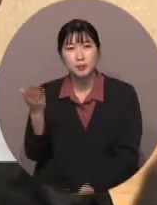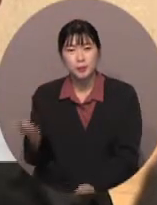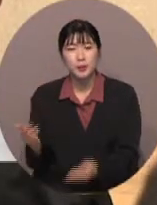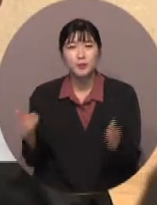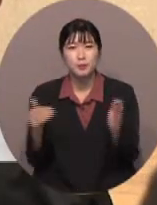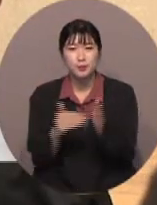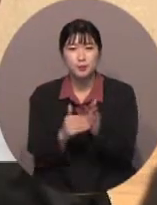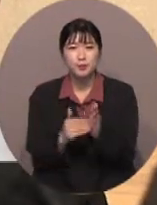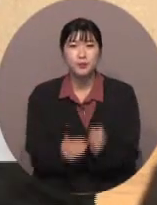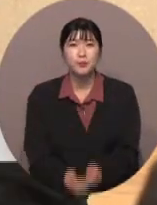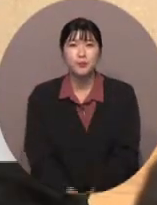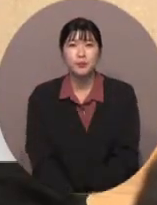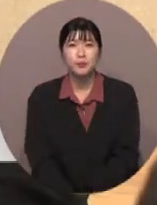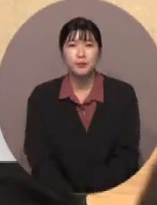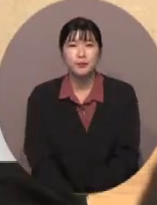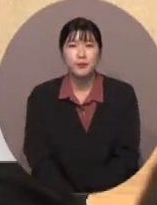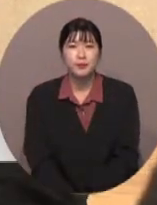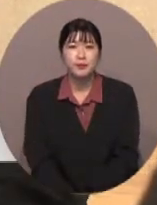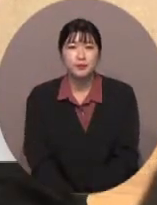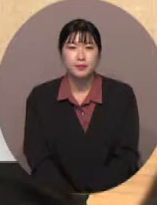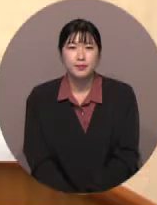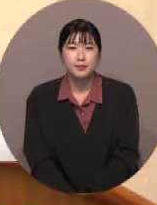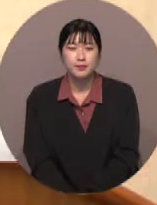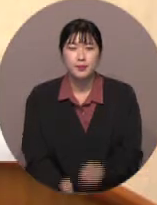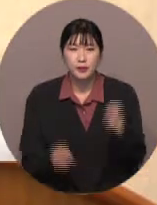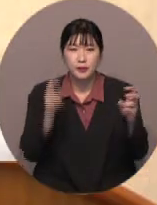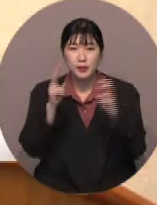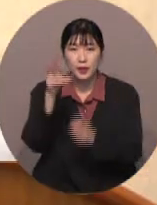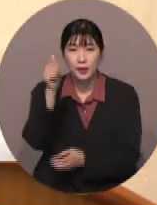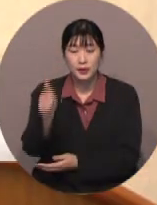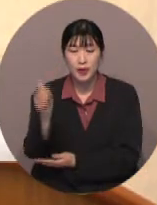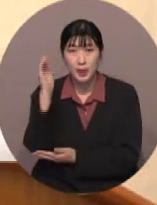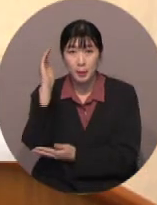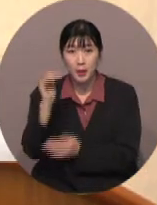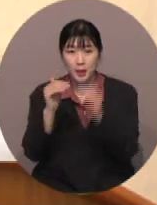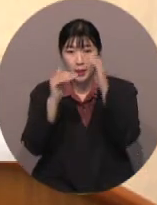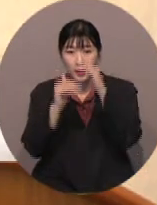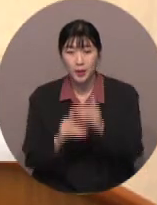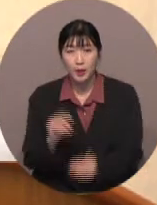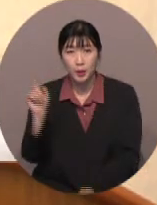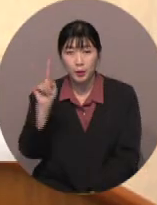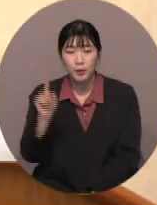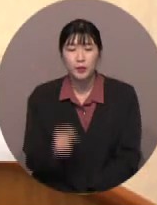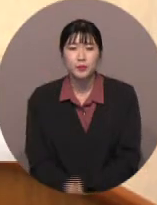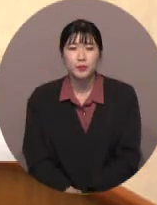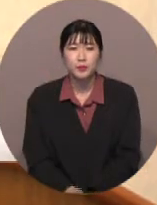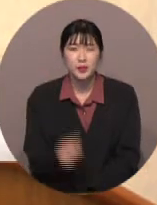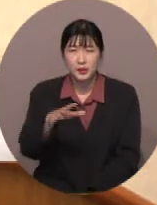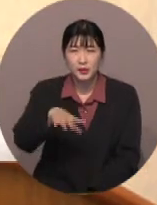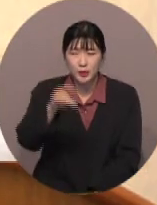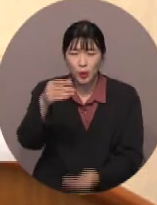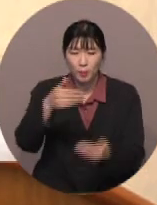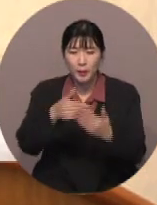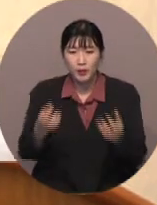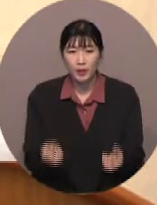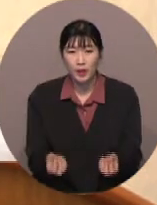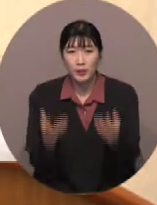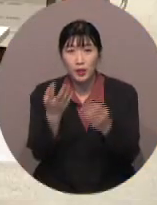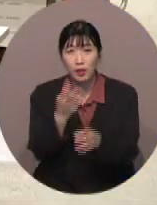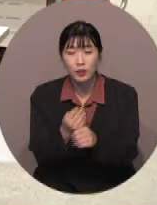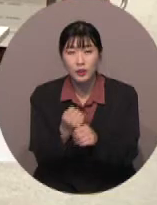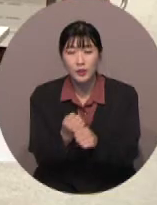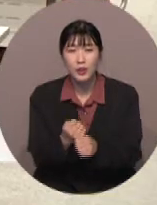부문 황민규 작가가 수상했습니다 자전 mbc의 김환균 사장은 대회사에서 1985년